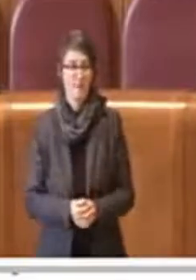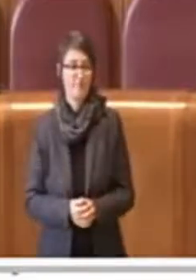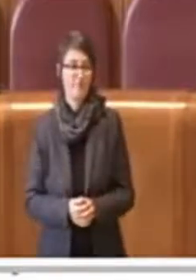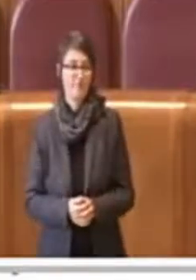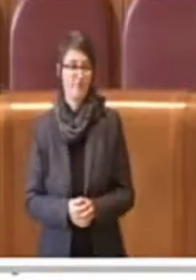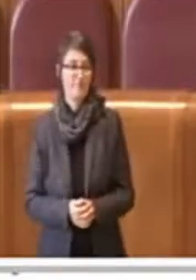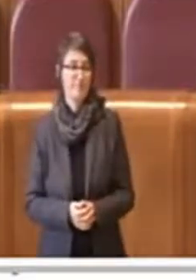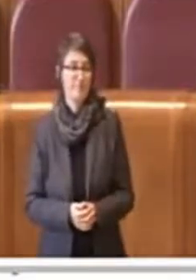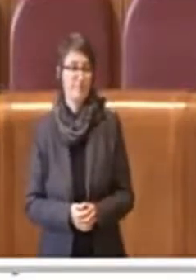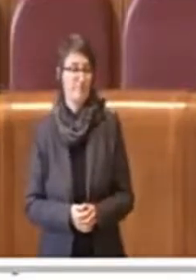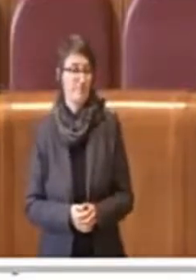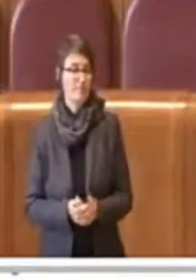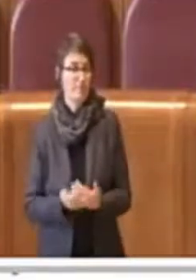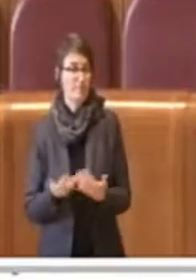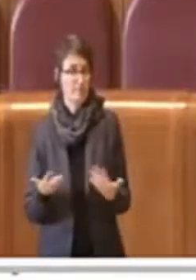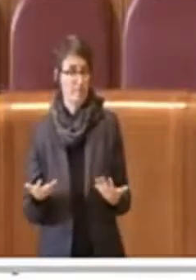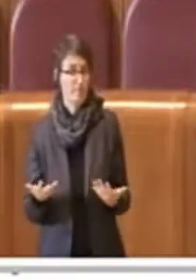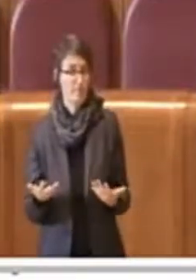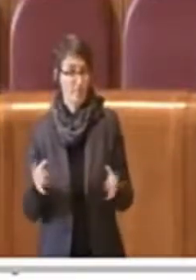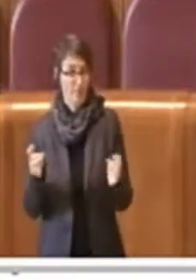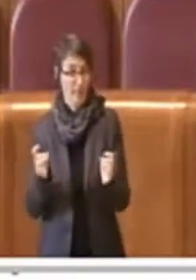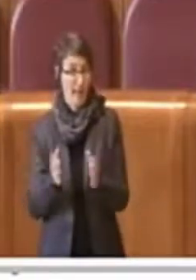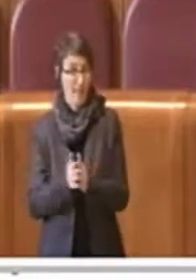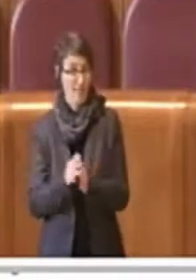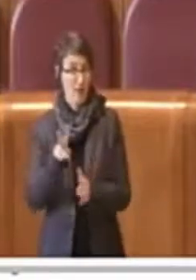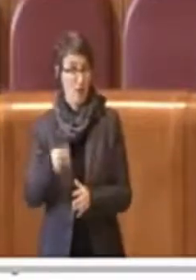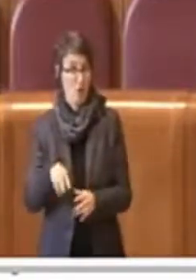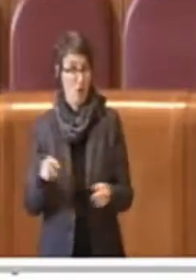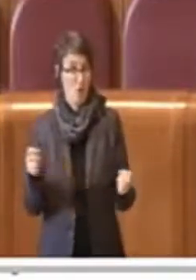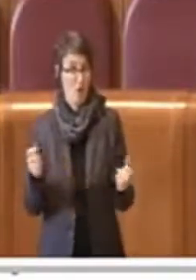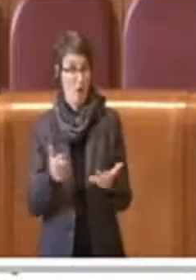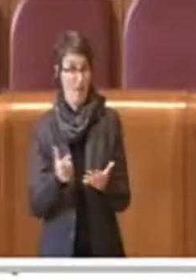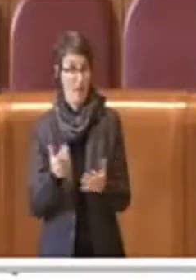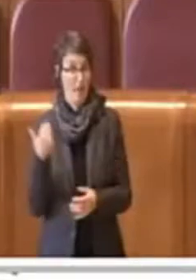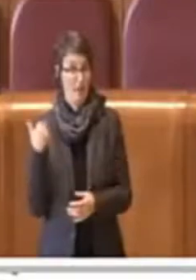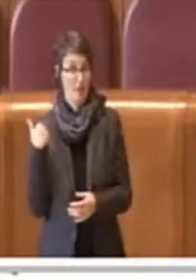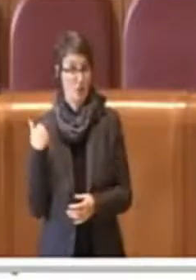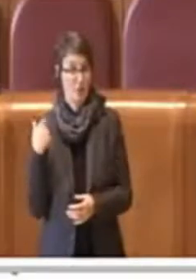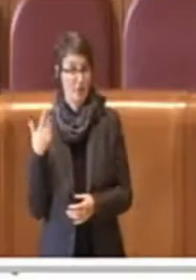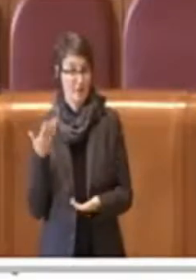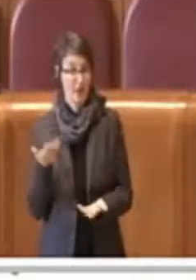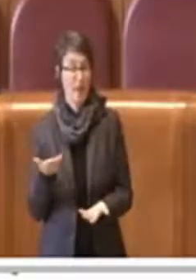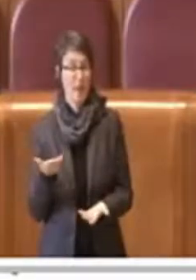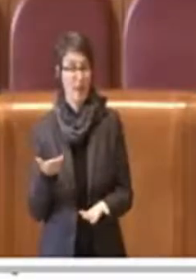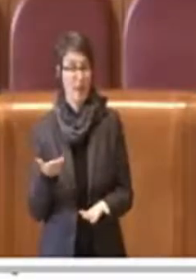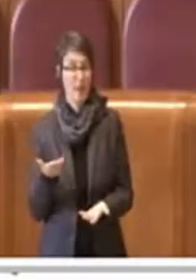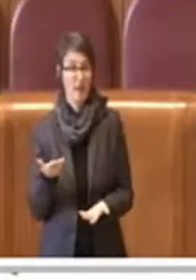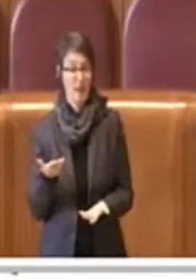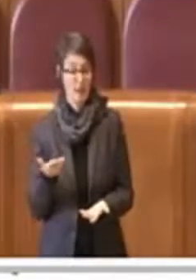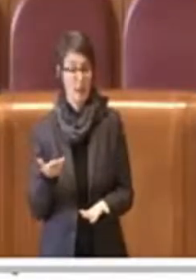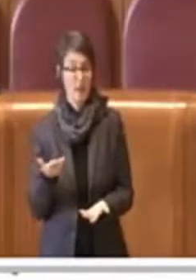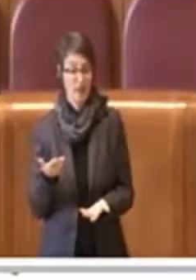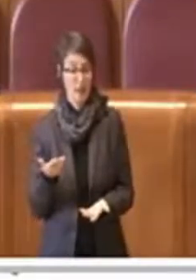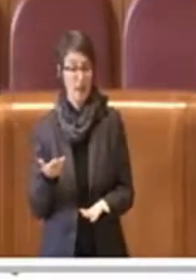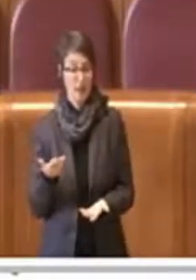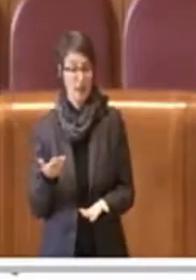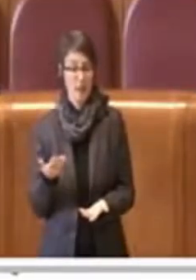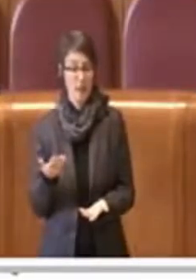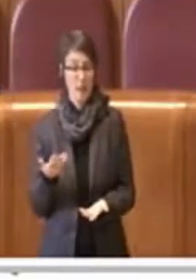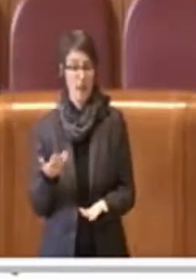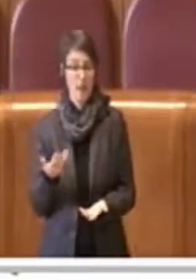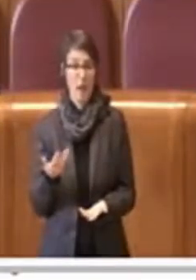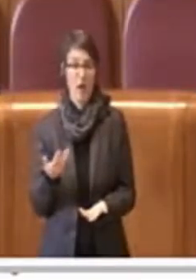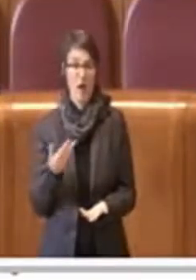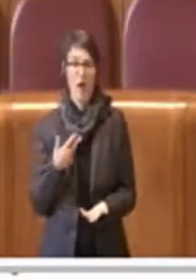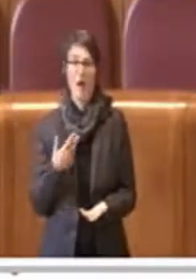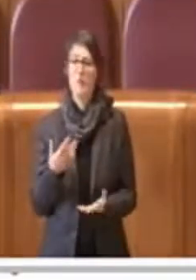dicevo, in quell'evento del 2017 ci fu l'intervento di